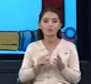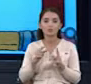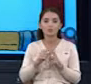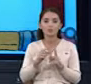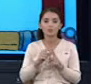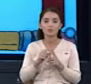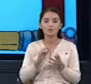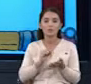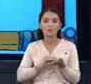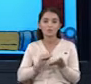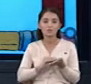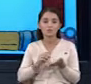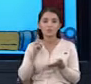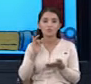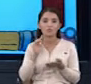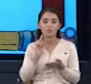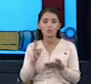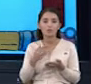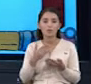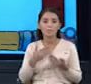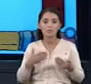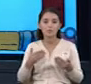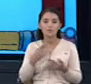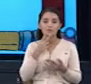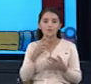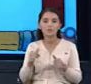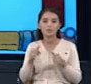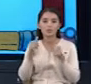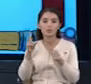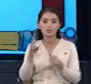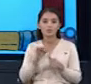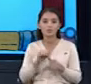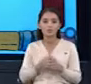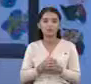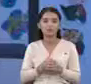Напишем слова прописными буквами. Мы здесь видим на доске